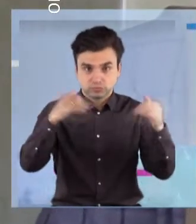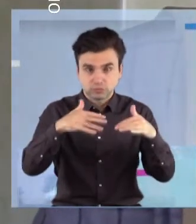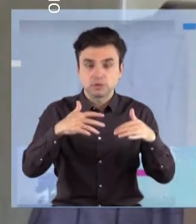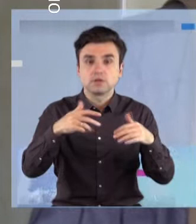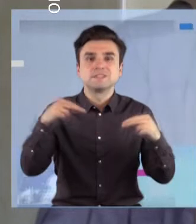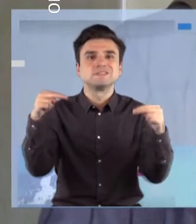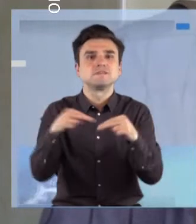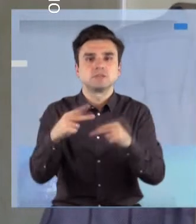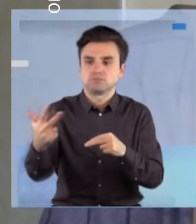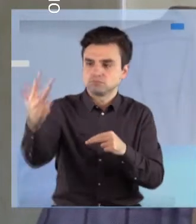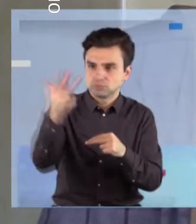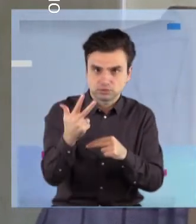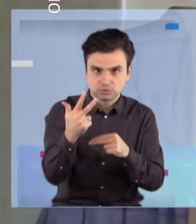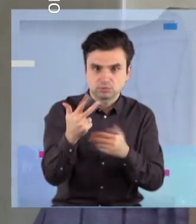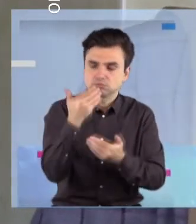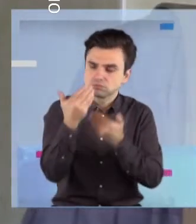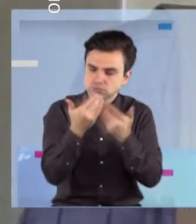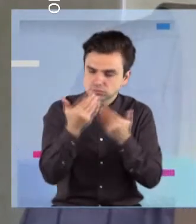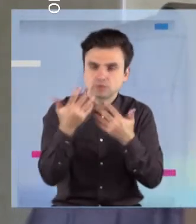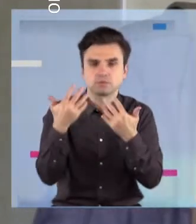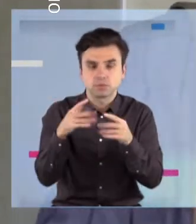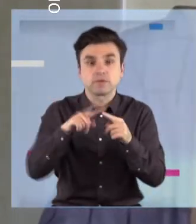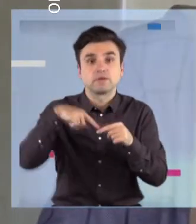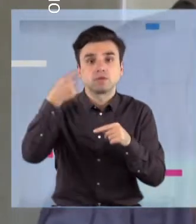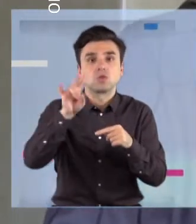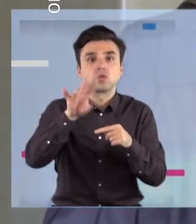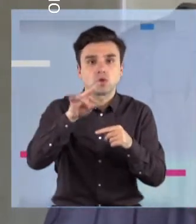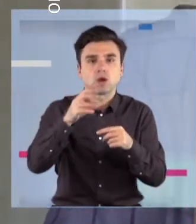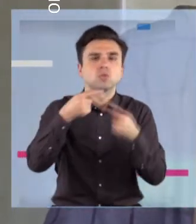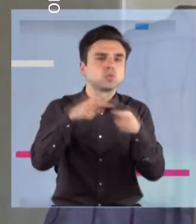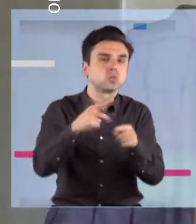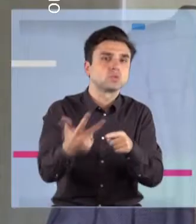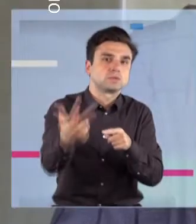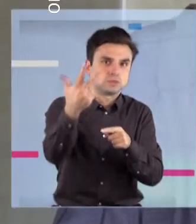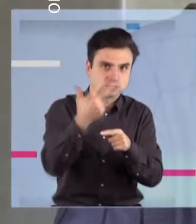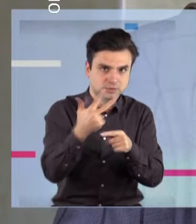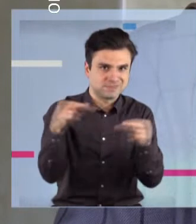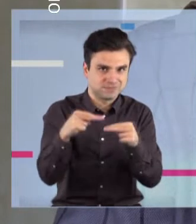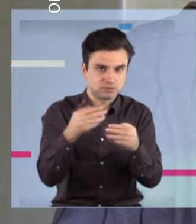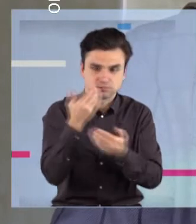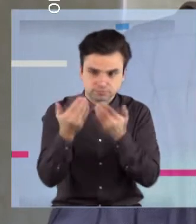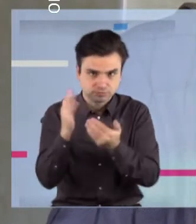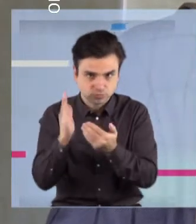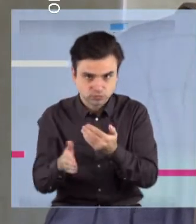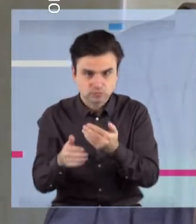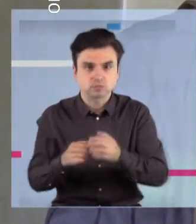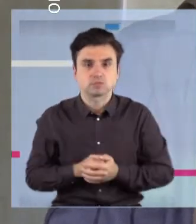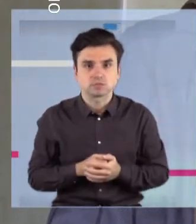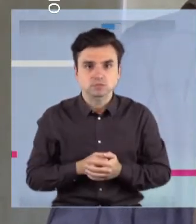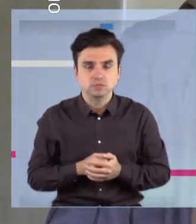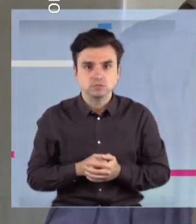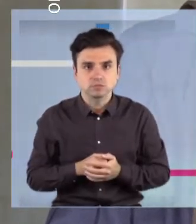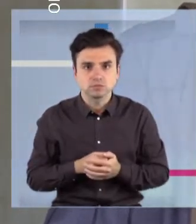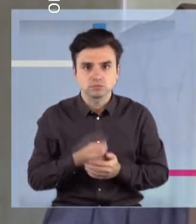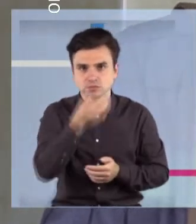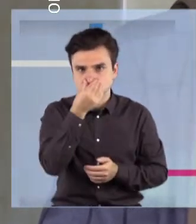Ну, в принципі, те, що сьогодні відбувалося у нас. Ще у нас залишилось, ще також будуть викликатись, допитуватись ще 3 свідки,